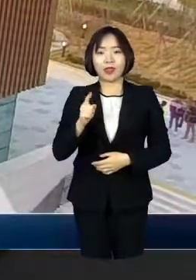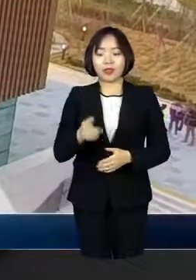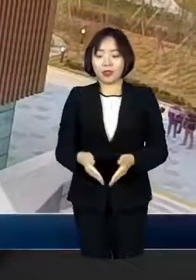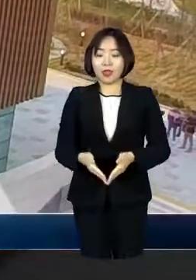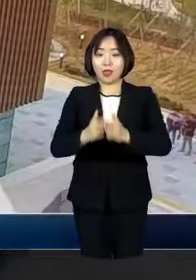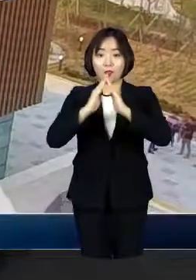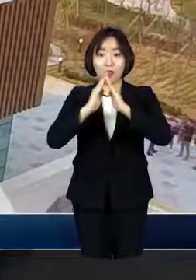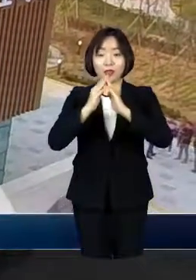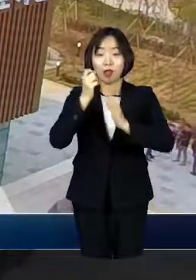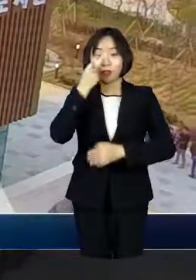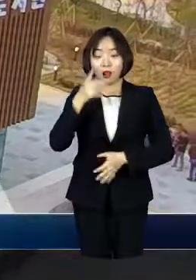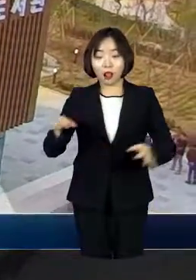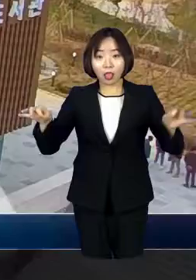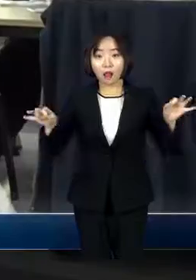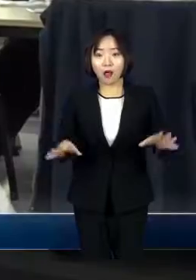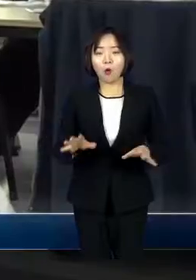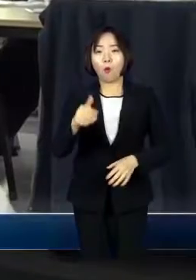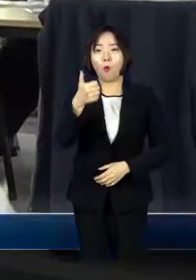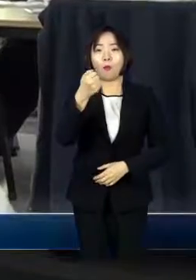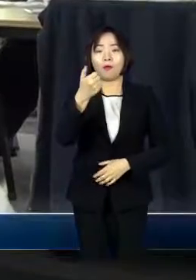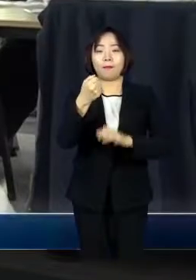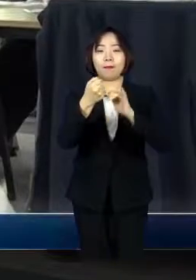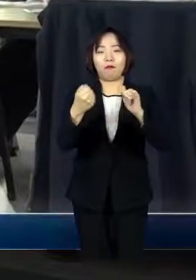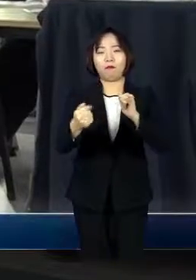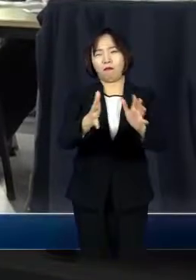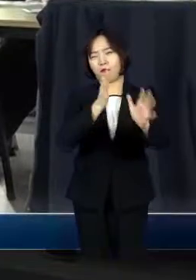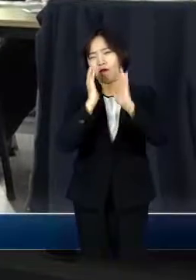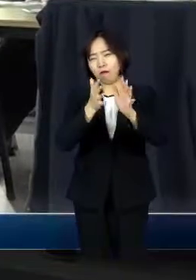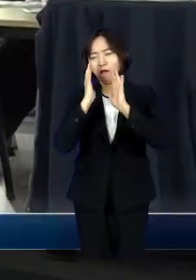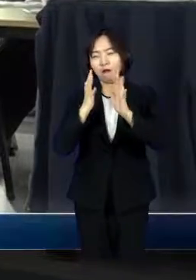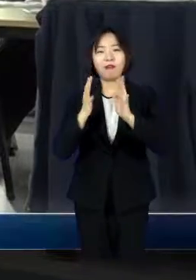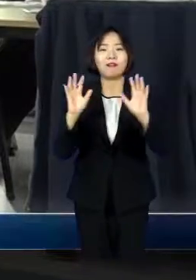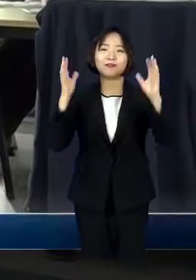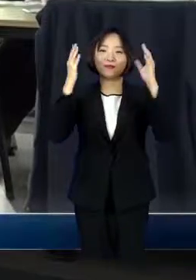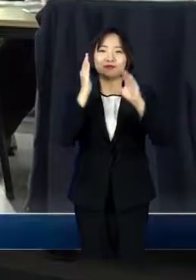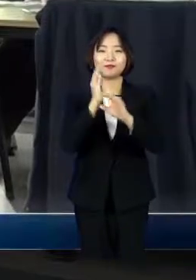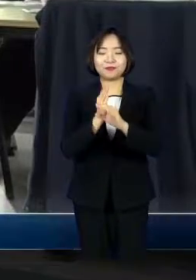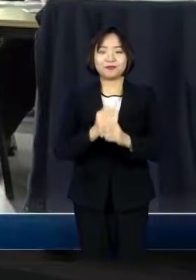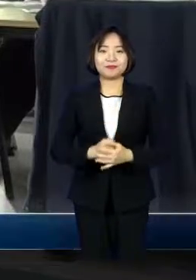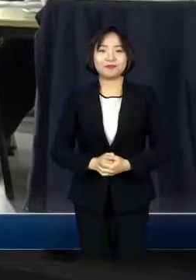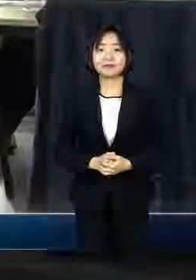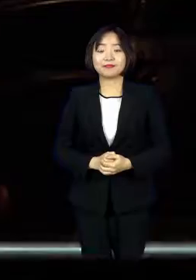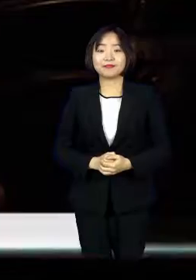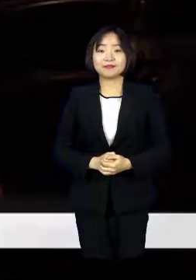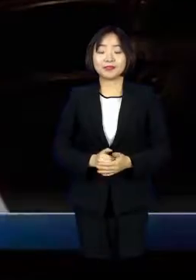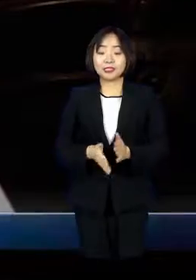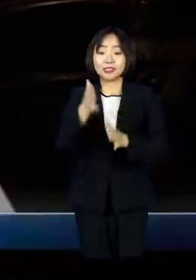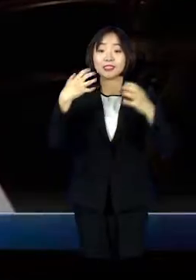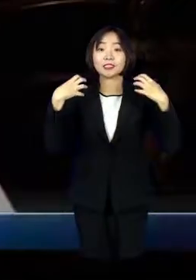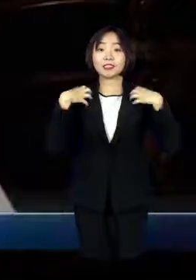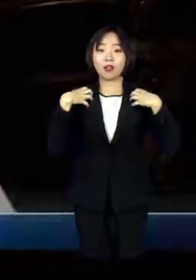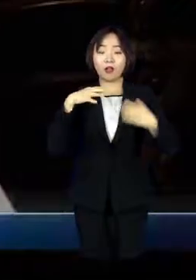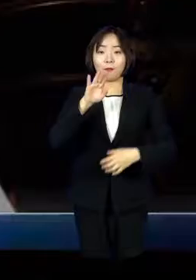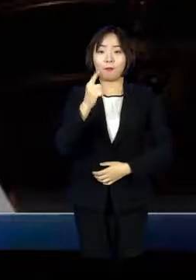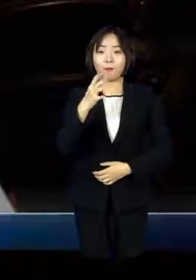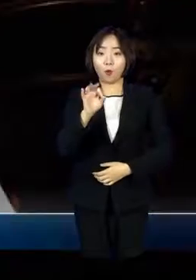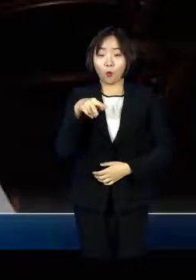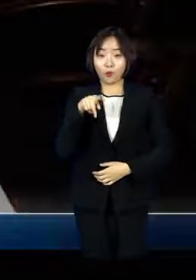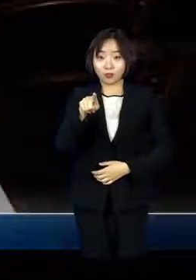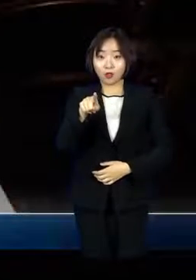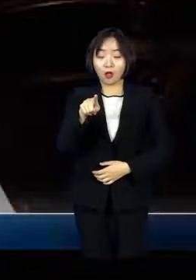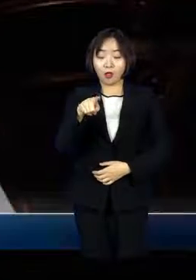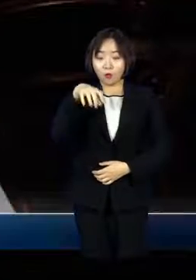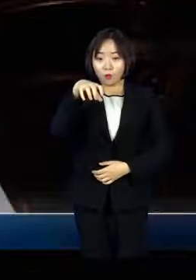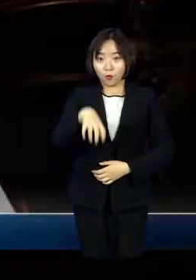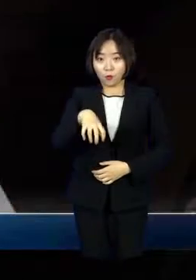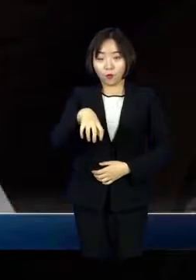달여 만에 5만여 명이 넘는 이용자가 방문할 만큼 시민들의 큰 호응을 얻고 있는데요. 시청 봉서홀에서 열린 개관